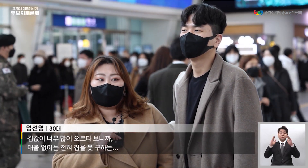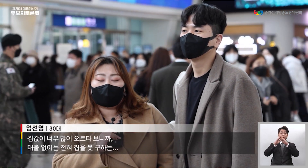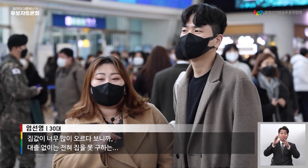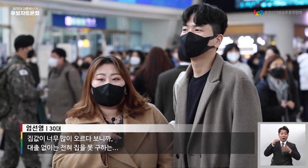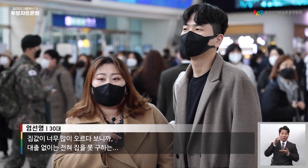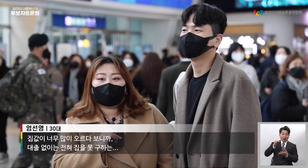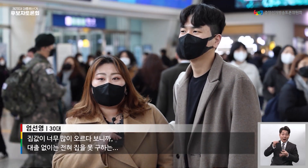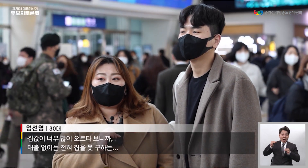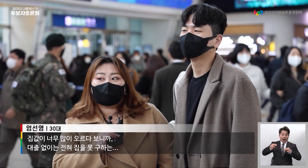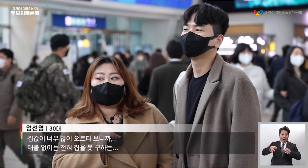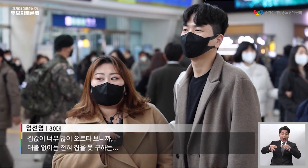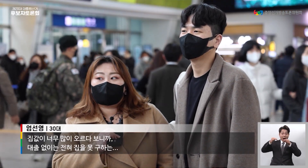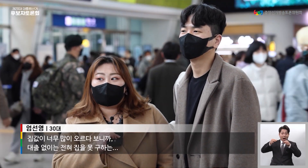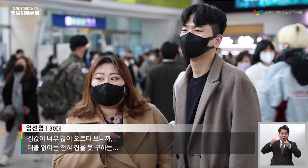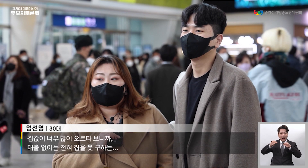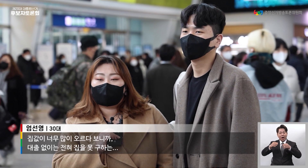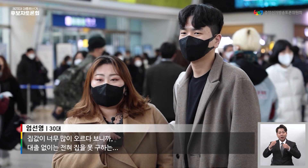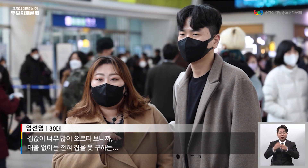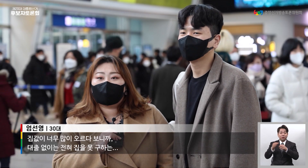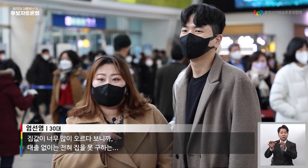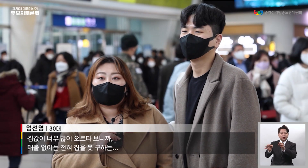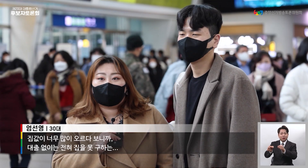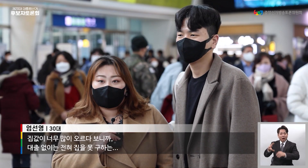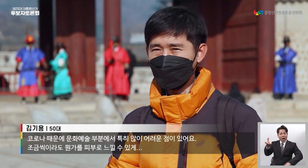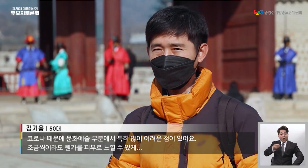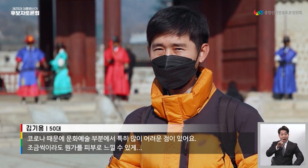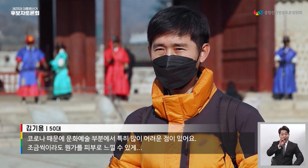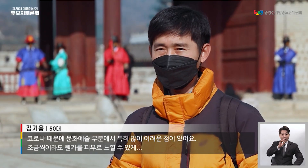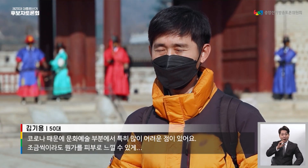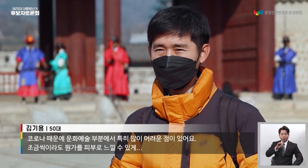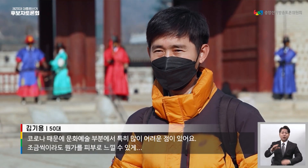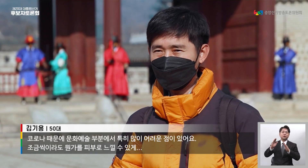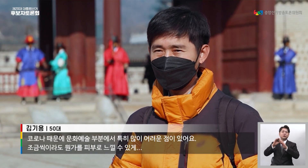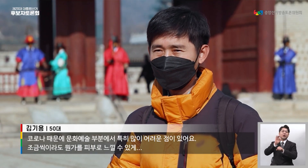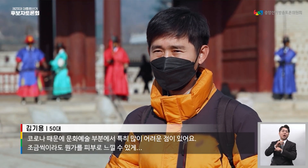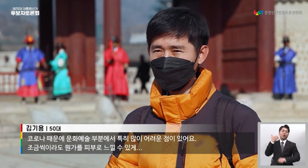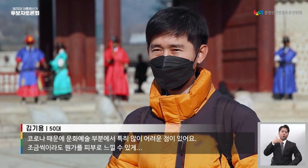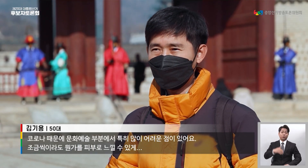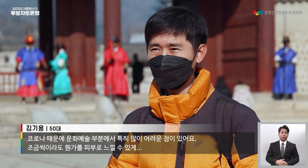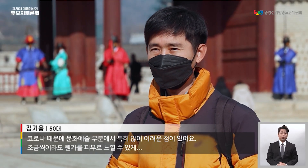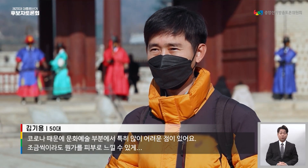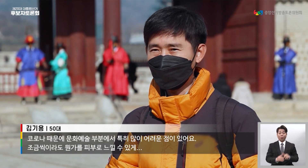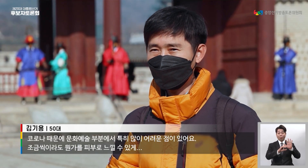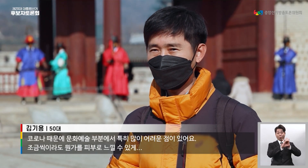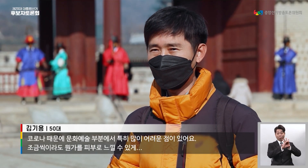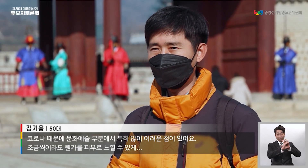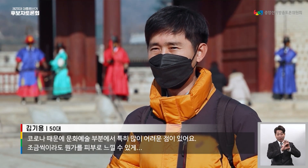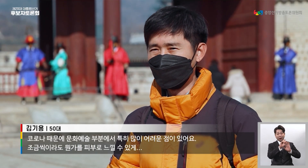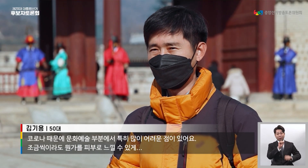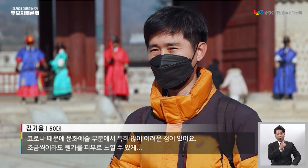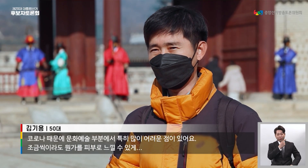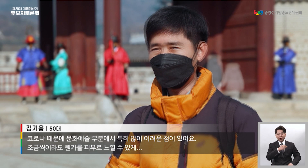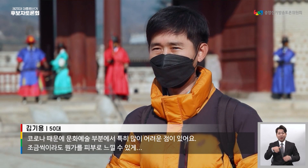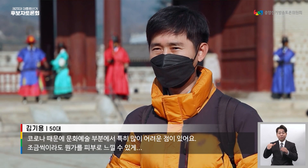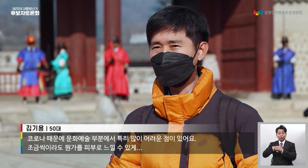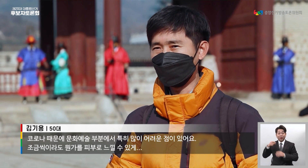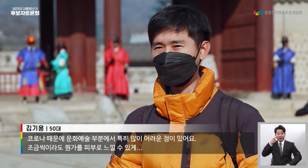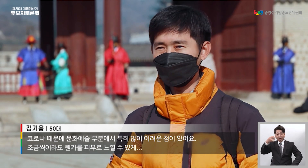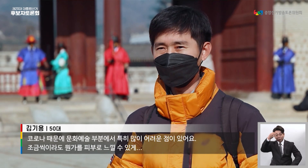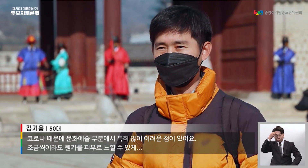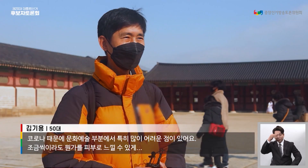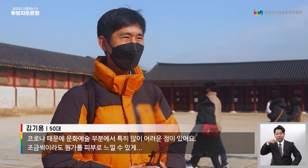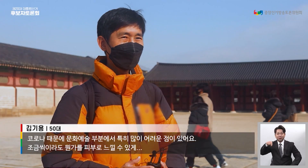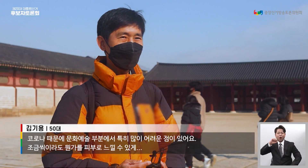많이 오르다 보니까 대출 없이는 전혀 집을 못 구하고. 코로나 때문에 문화예술 특히 부분에서 좀 어려운